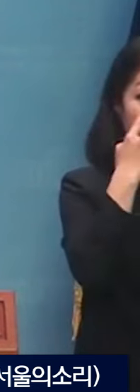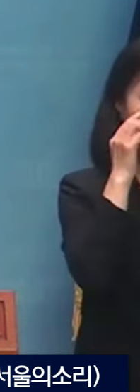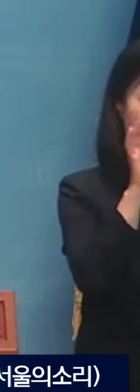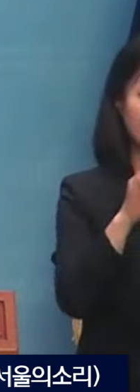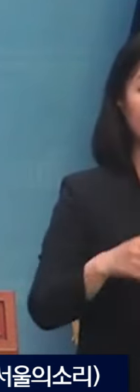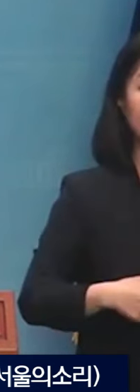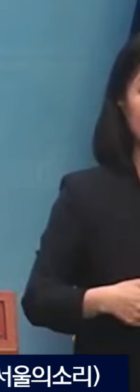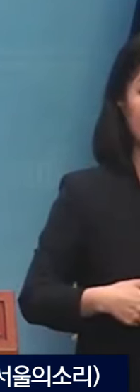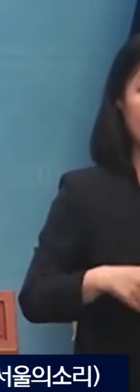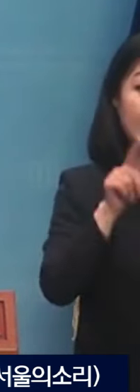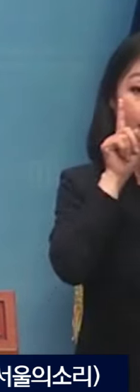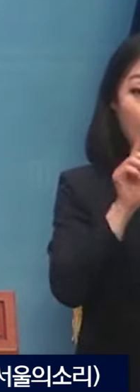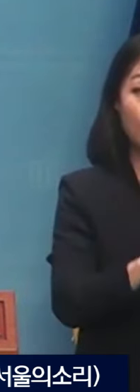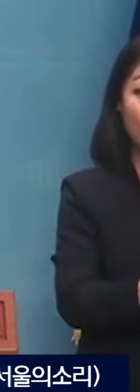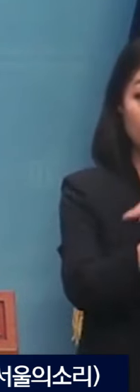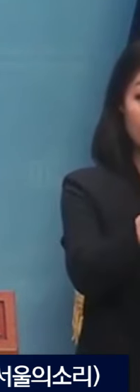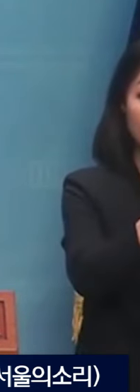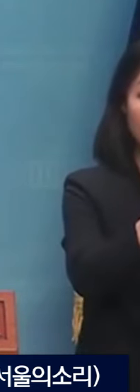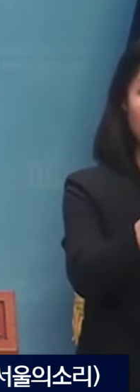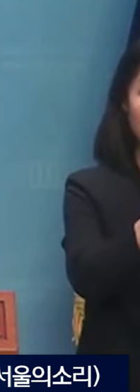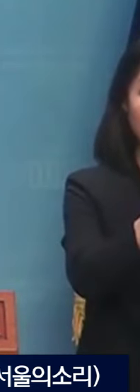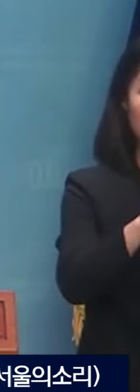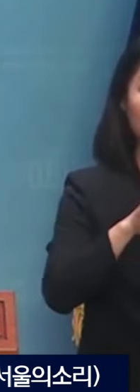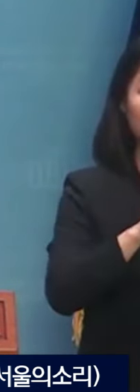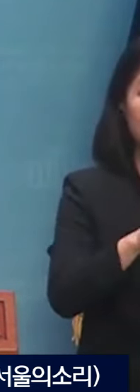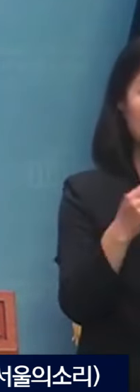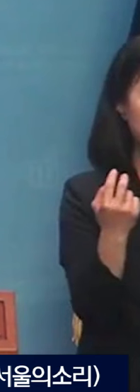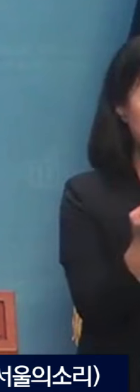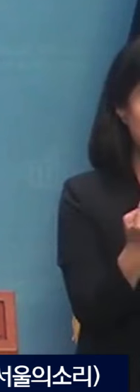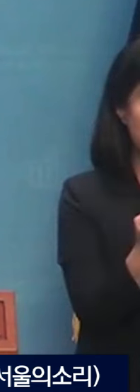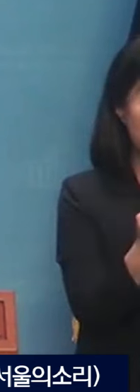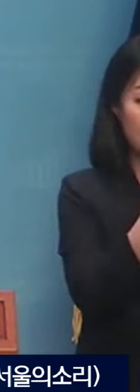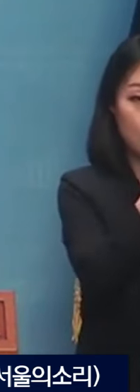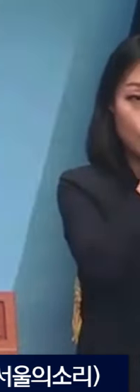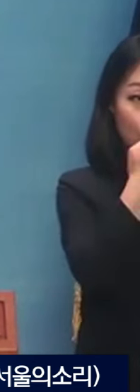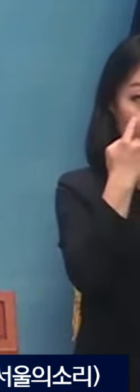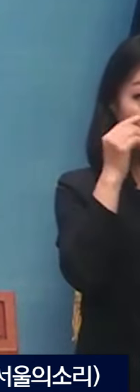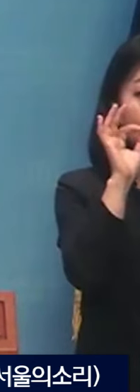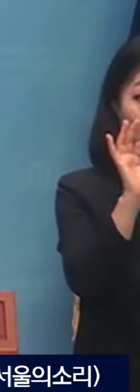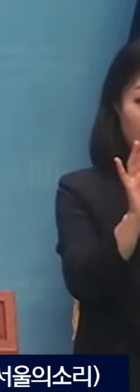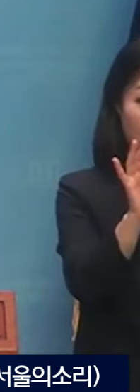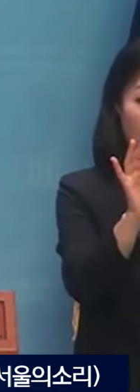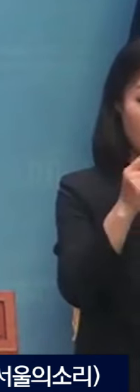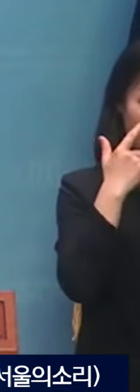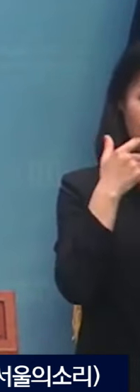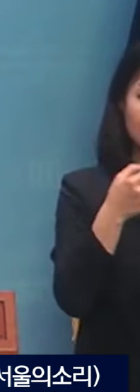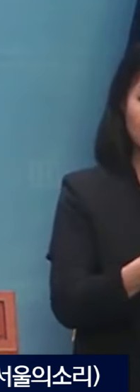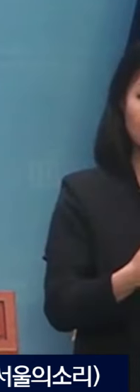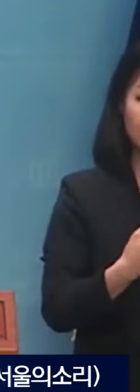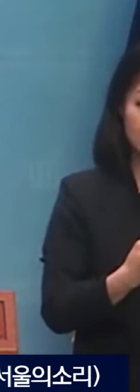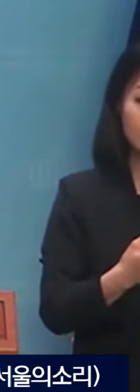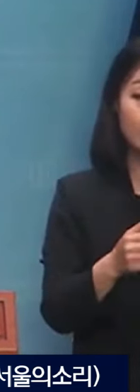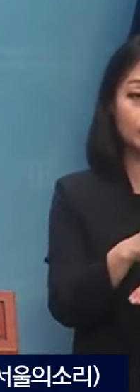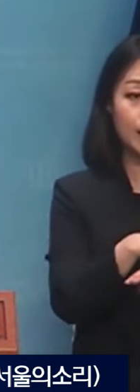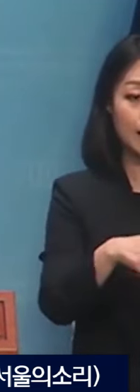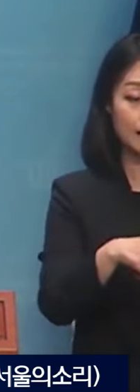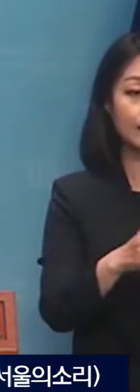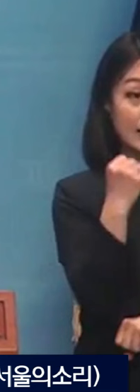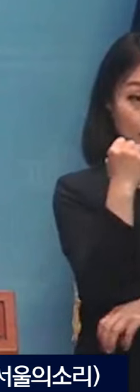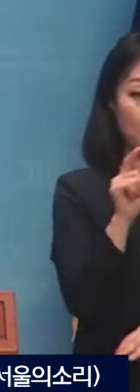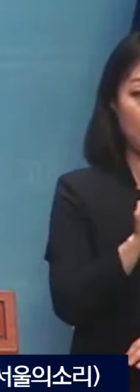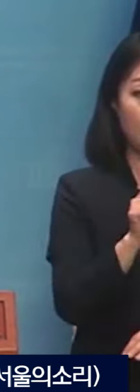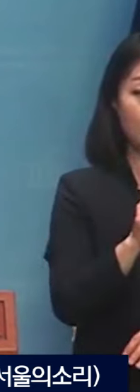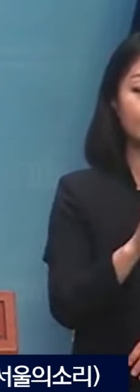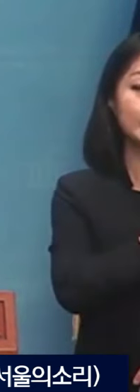때문에 내일 오전에 구체적인 방법은 최종 확정이 될 거고요. 기본적으로는 아까 말씀드렸던 대로